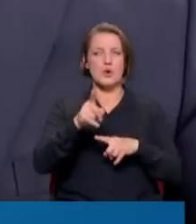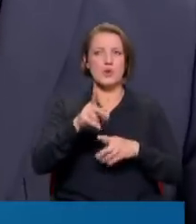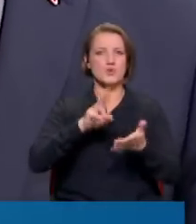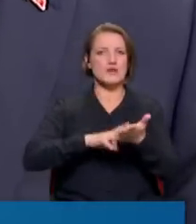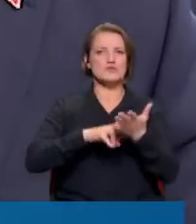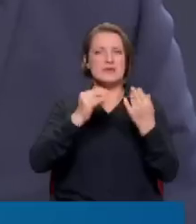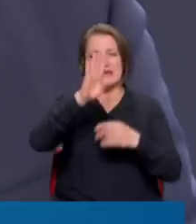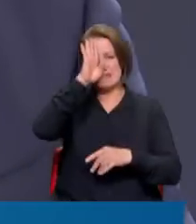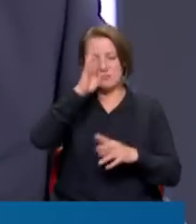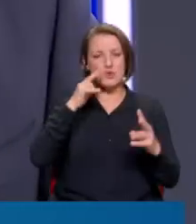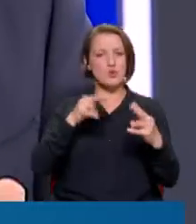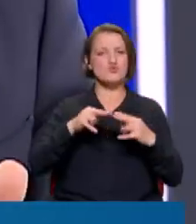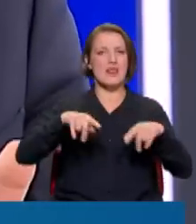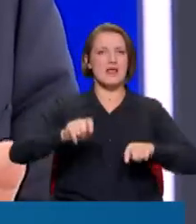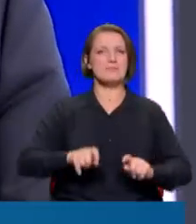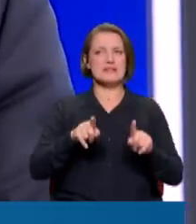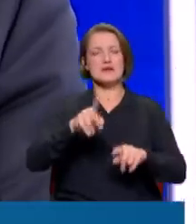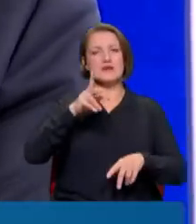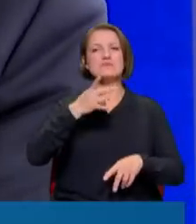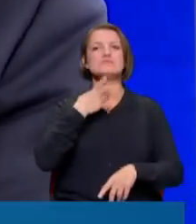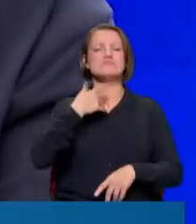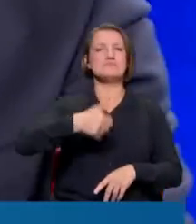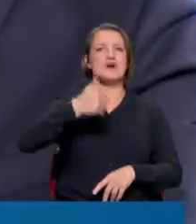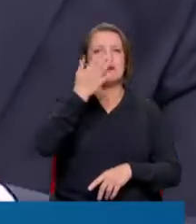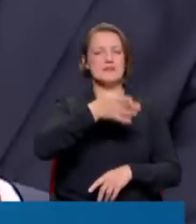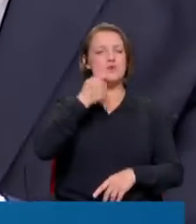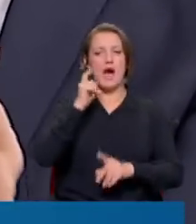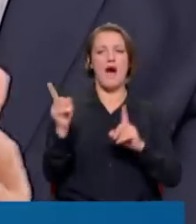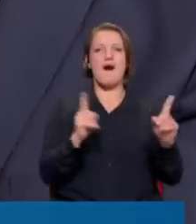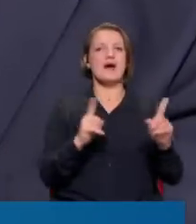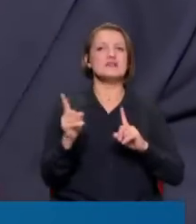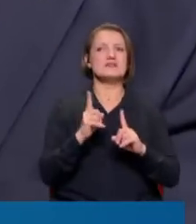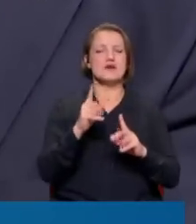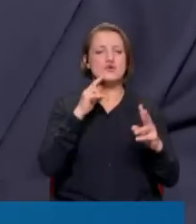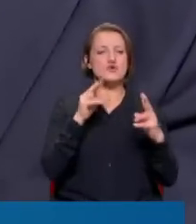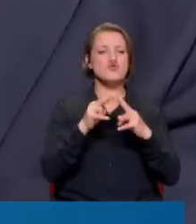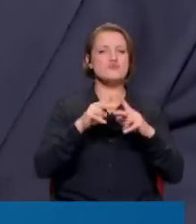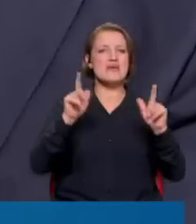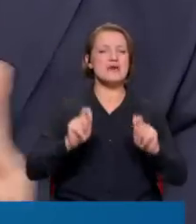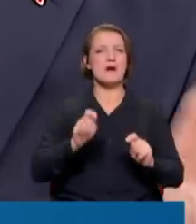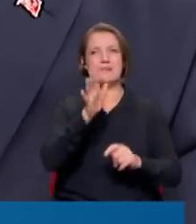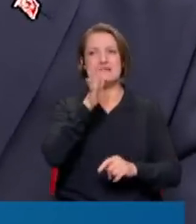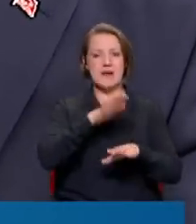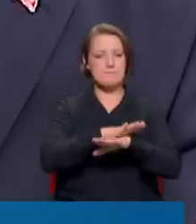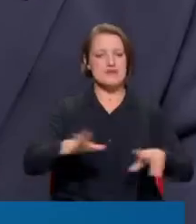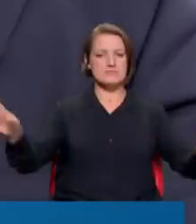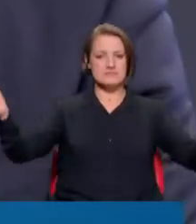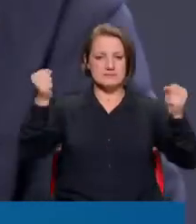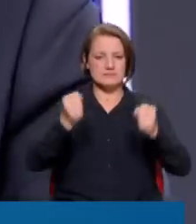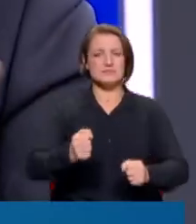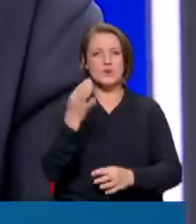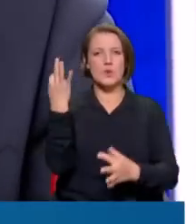İstanbul'da görüşmeler yapıldı ve Putin rusya'sı ile Ukrayna arasında Eee görüşmeyi sağlayabilecek masaya